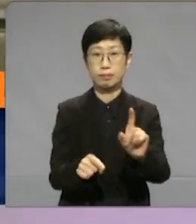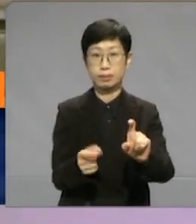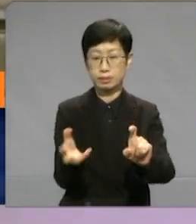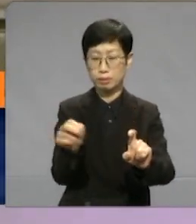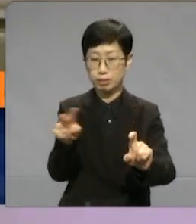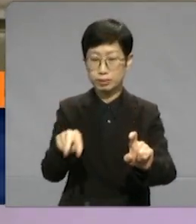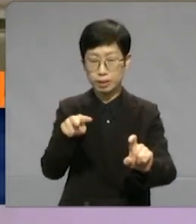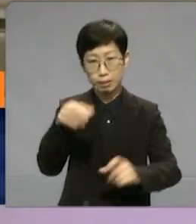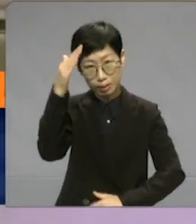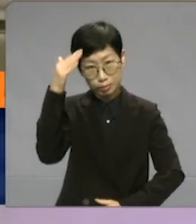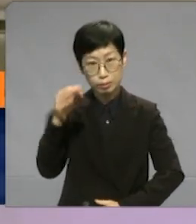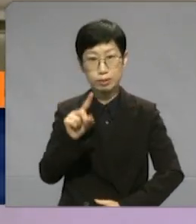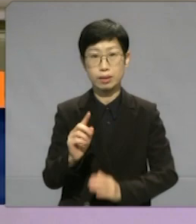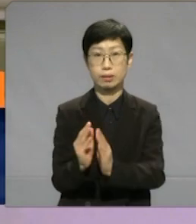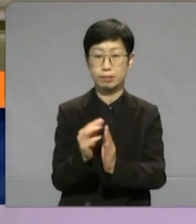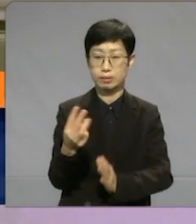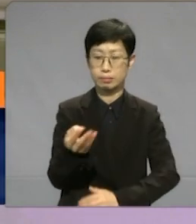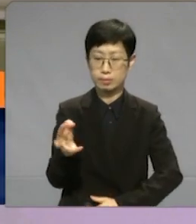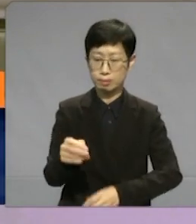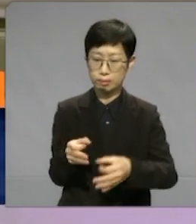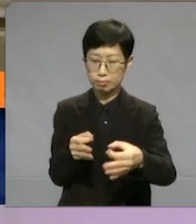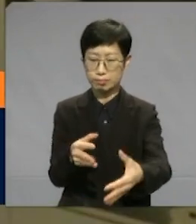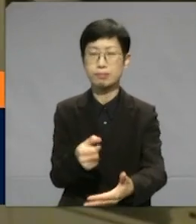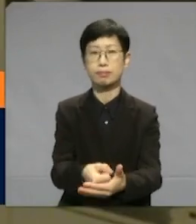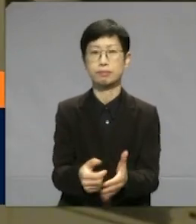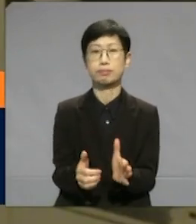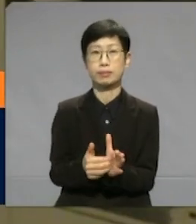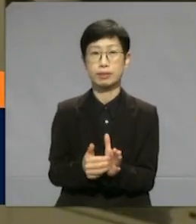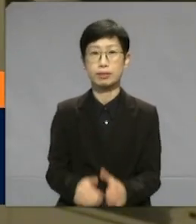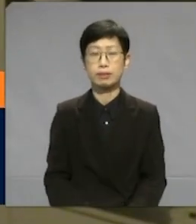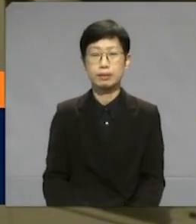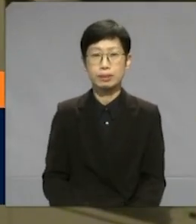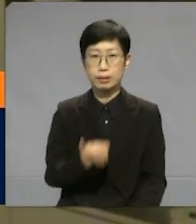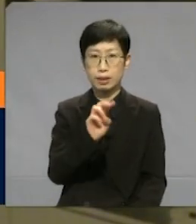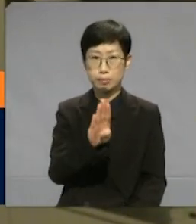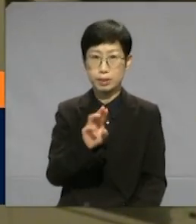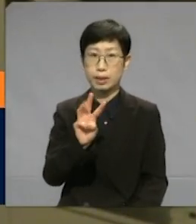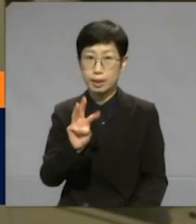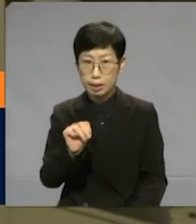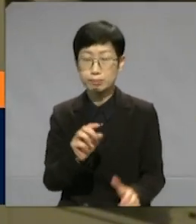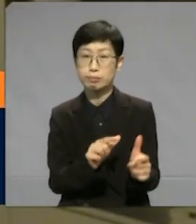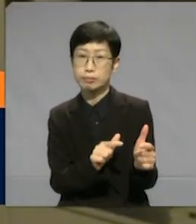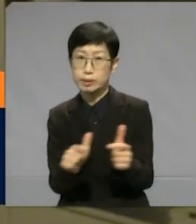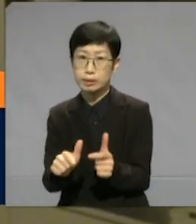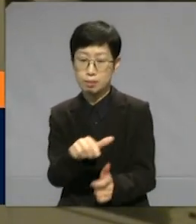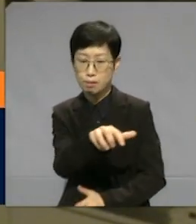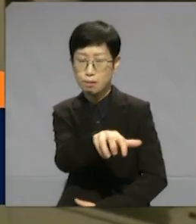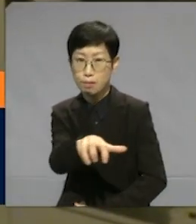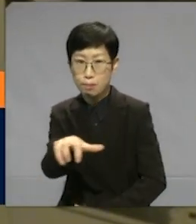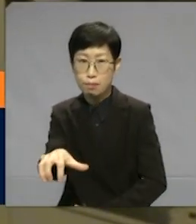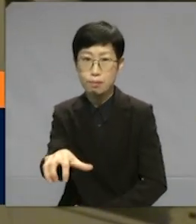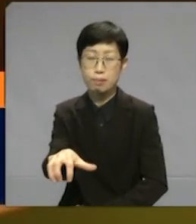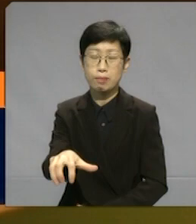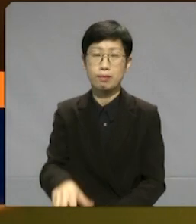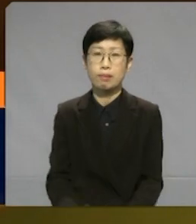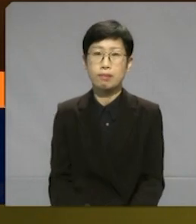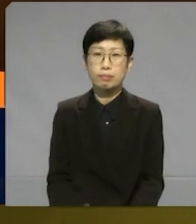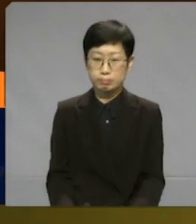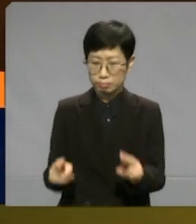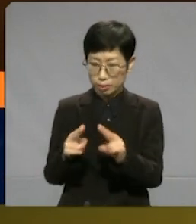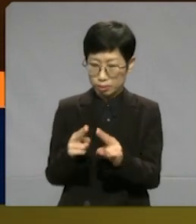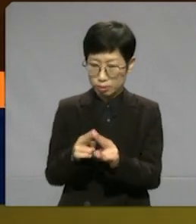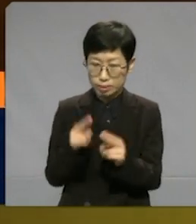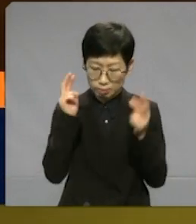달러, 우리 돈 1조 3천억 원을 투자하기로 했습니다. IBM과 마이크론, 어플라이드 머티어리얼즈 등